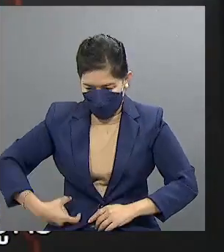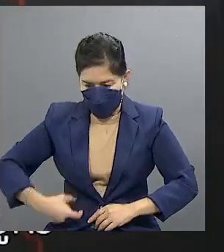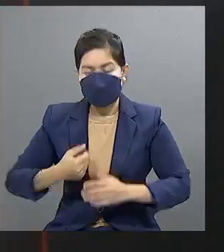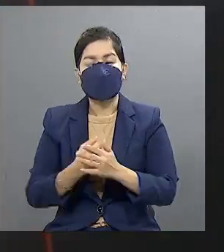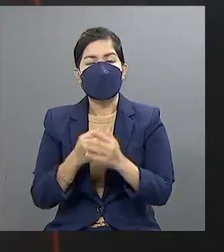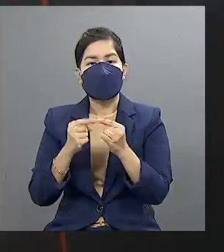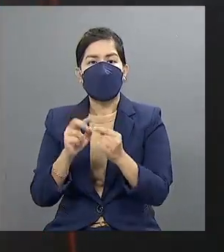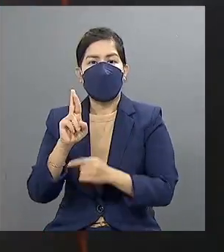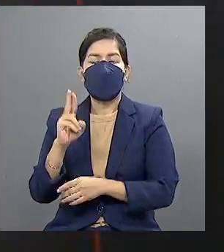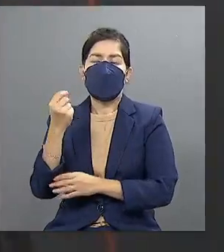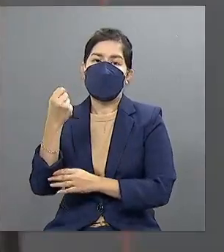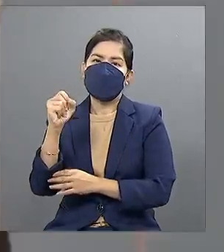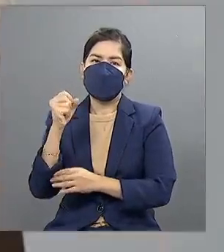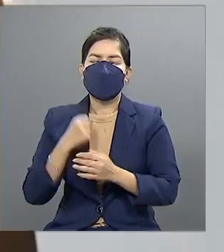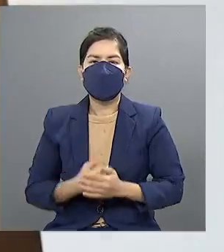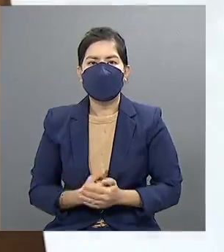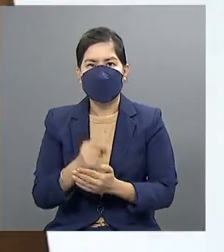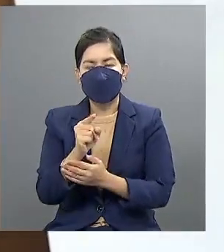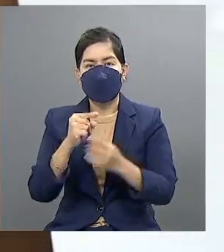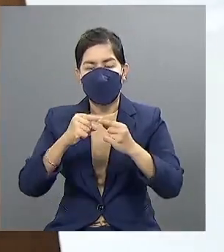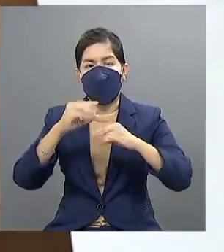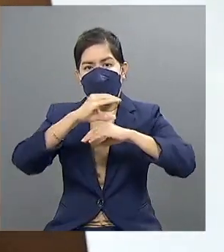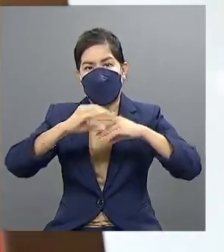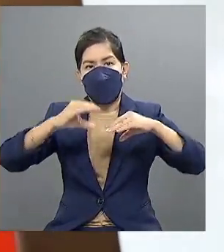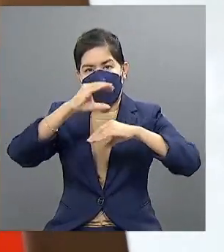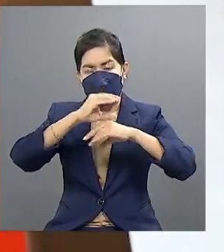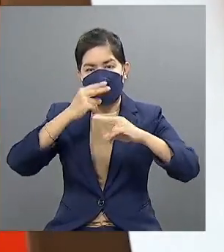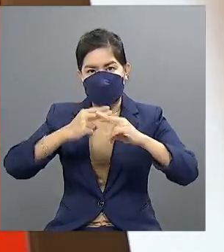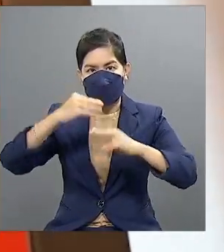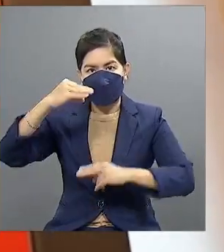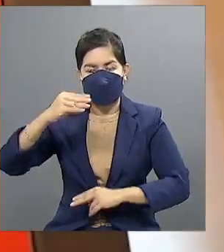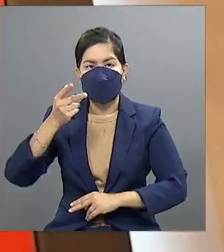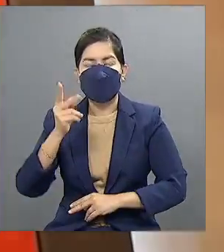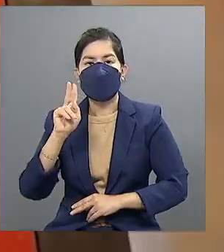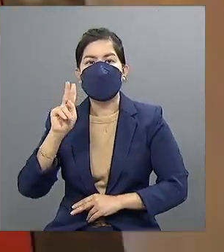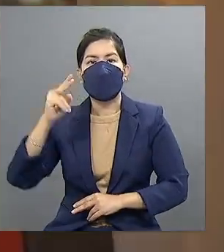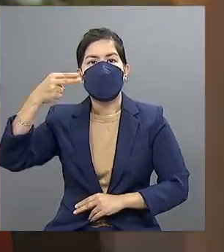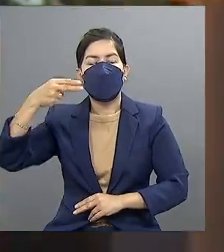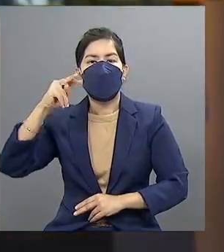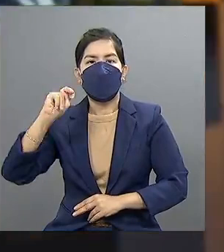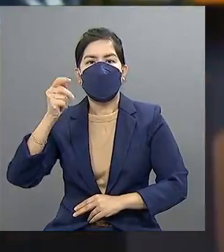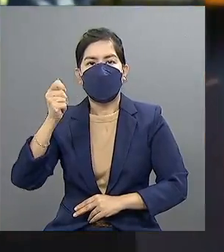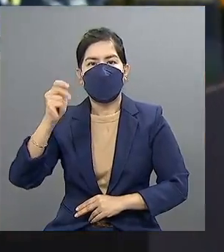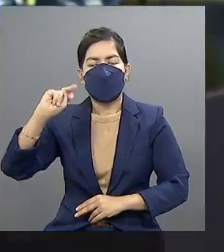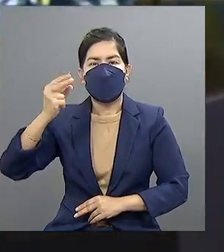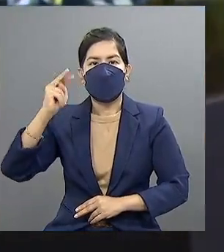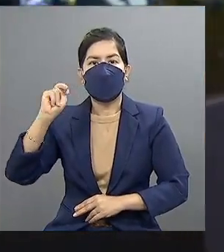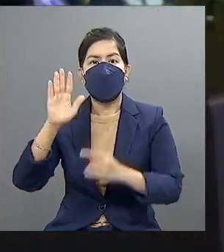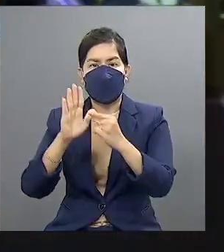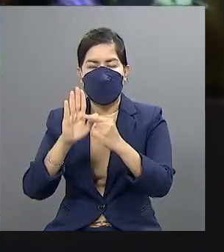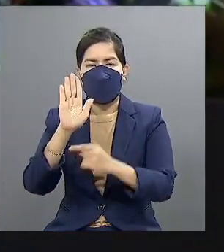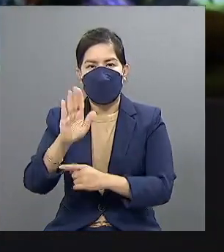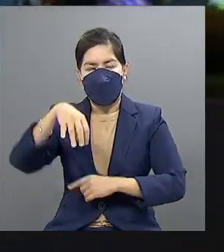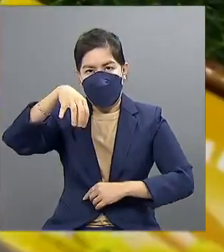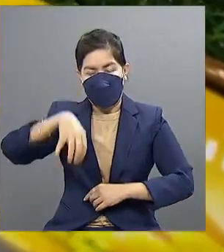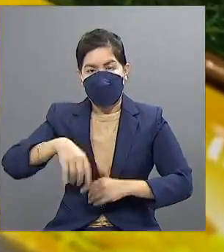หัวโคกหนองนาแห่งน้ำใจและความหวังกรมราชทัณฑ์เพราะโครงการดังกล่าวสามารถขยายผลและให้ประ